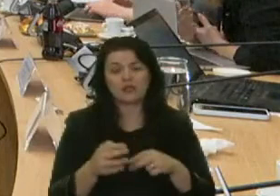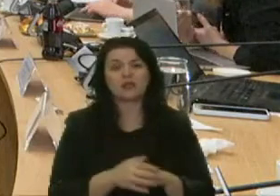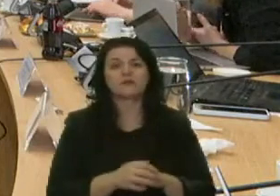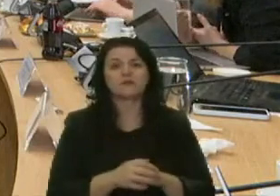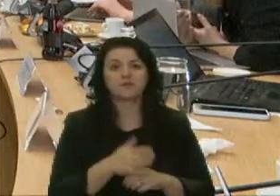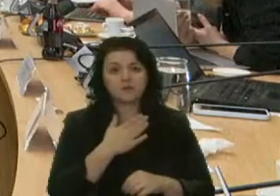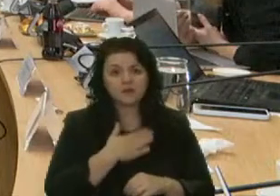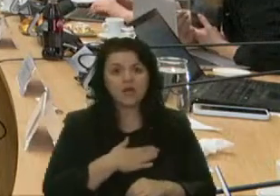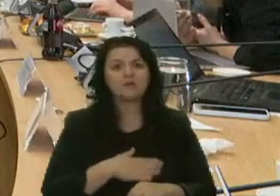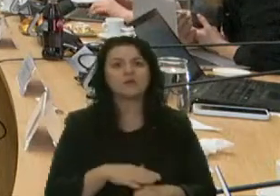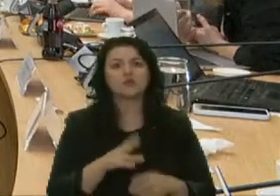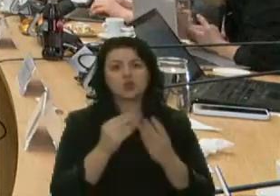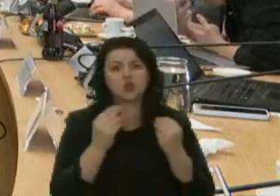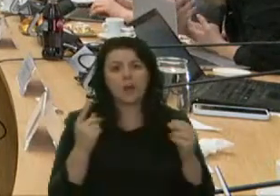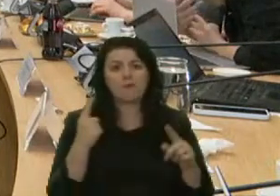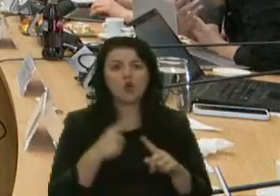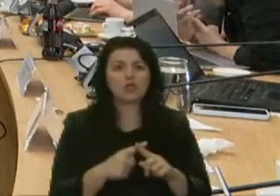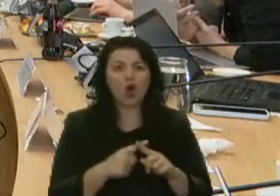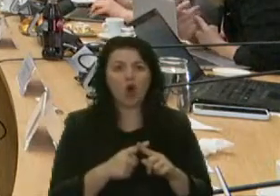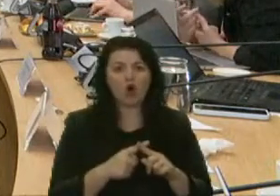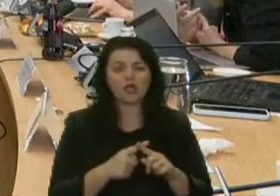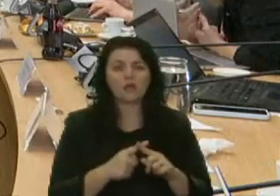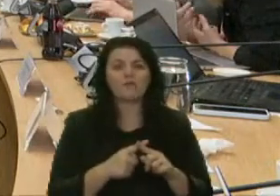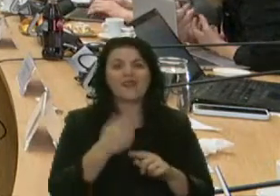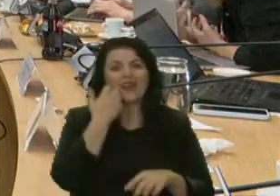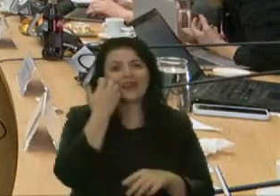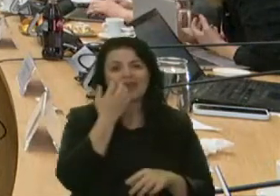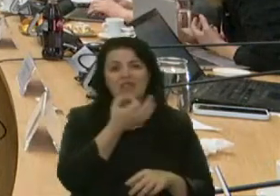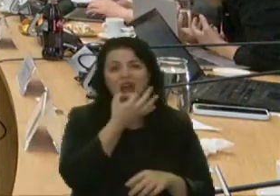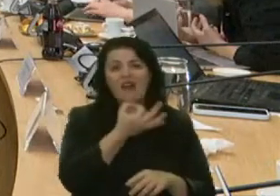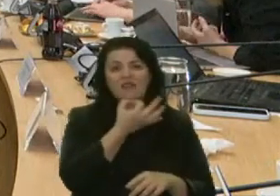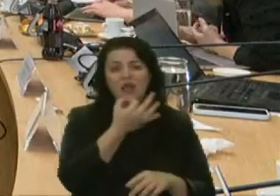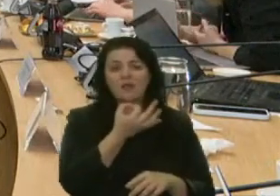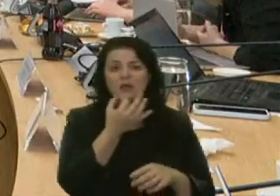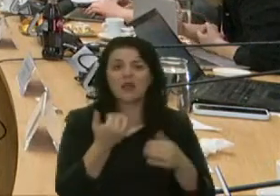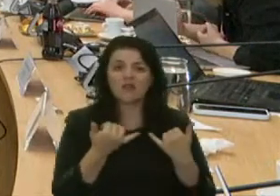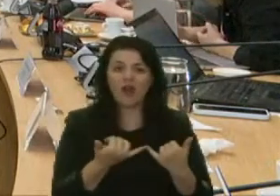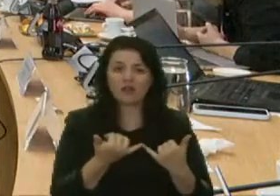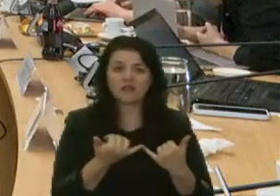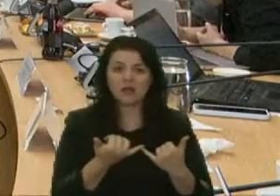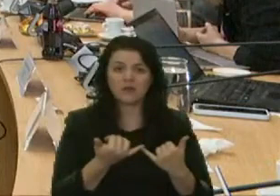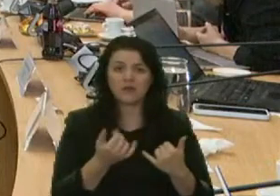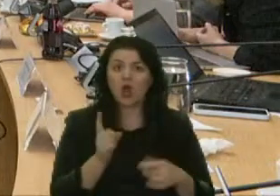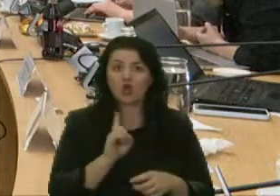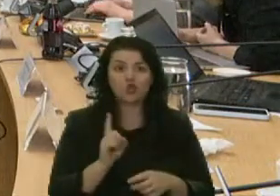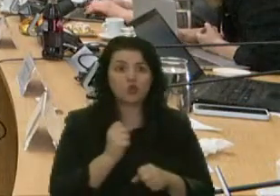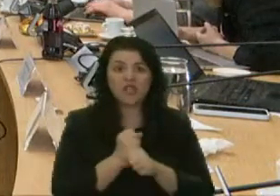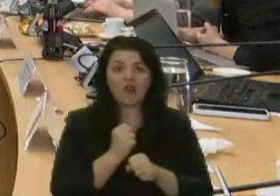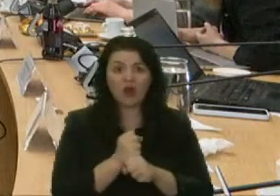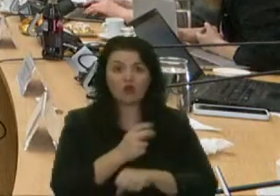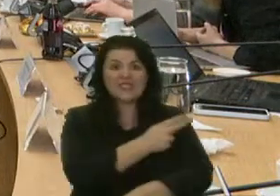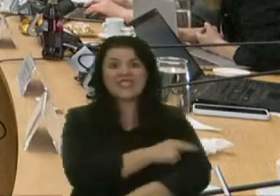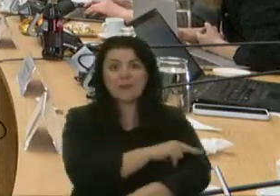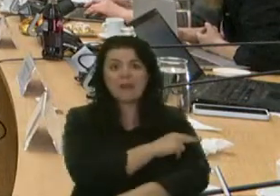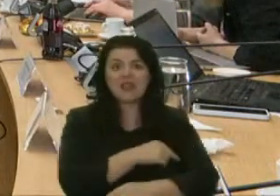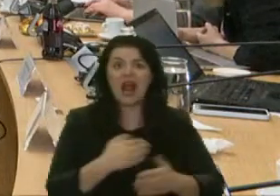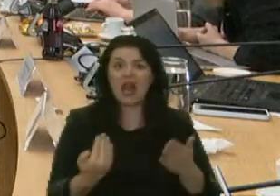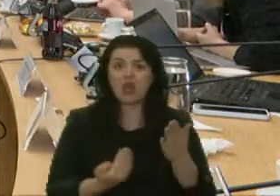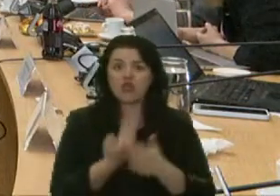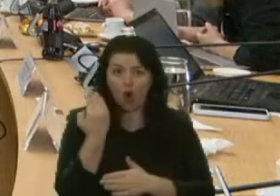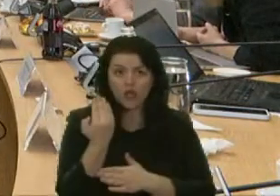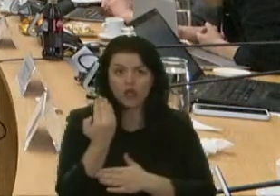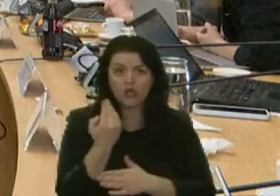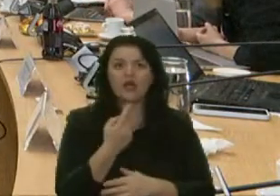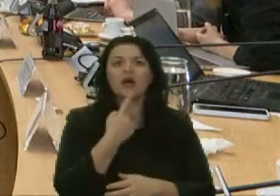am mai spus o de foarte multe ori când afirm în momentul de față că nu s au făcut spitale noi ne